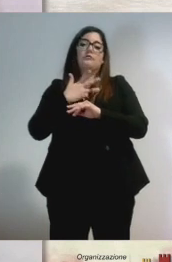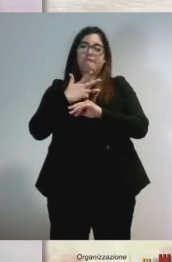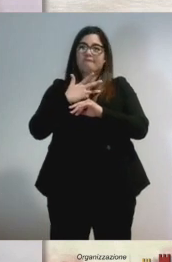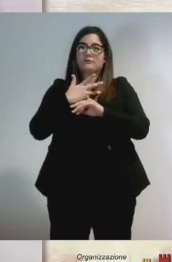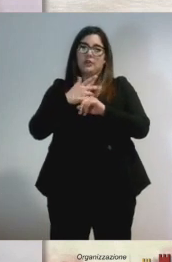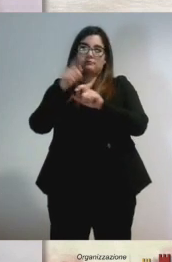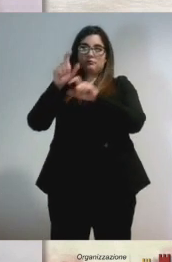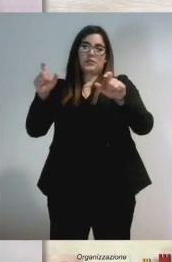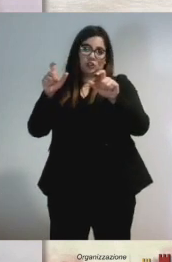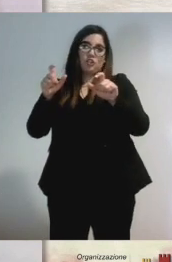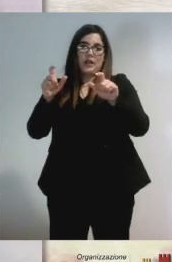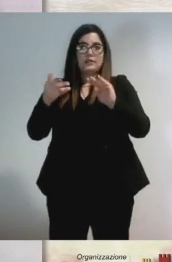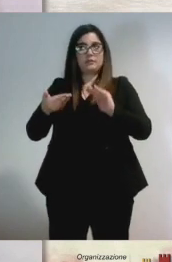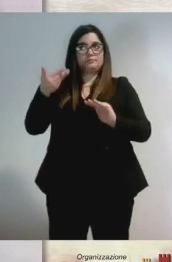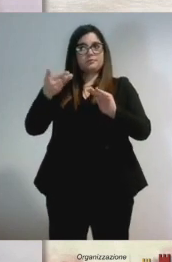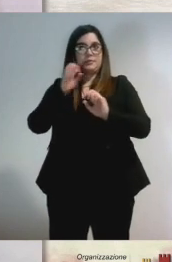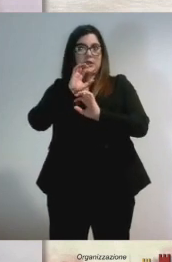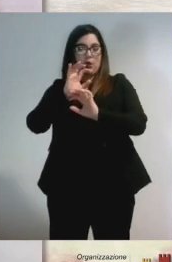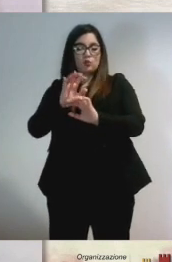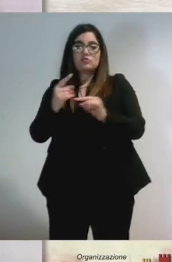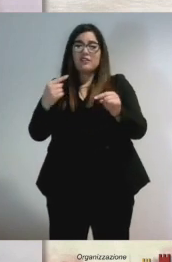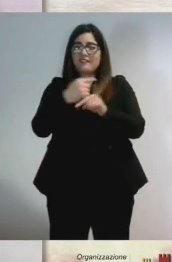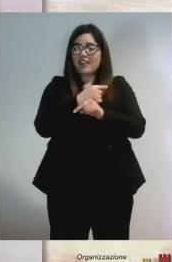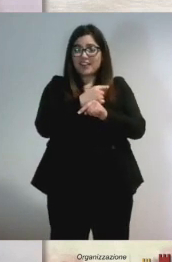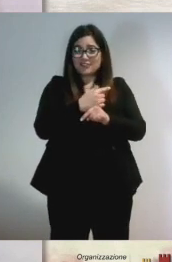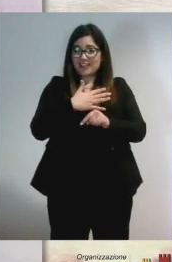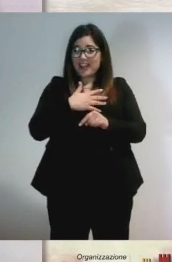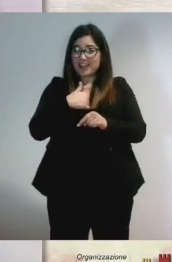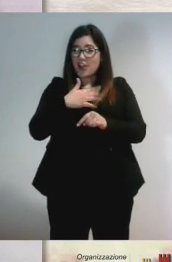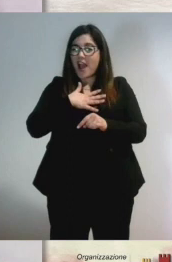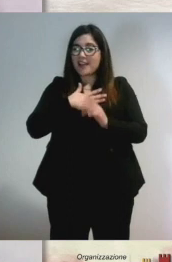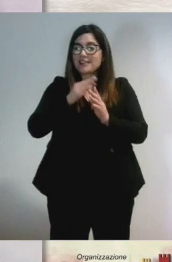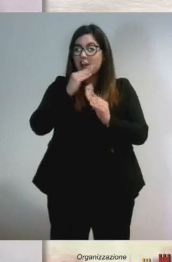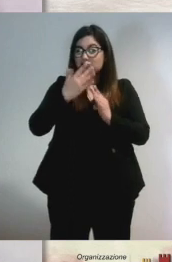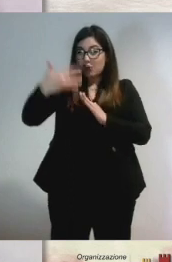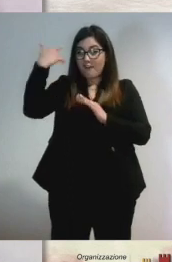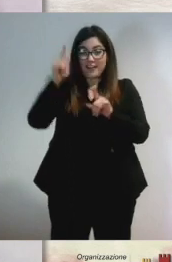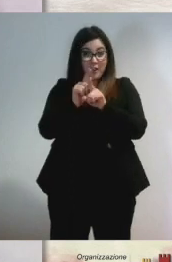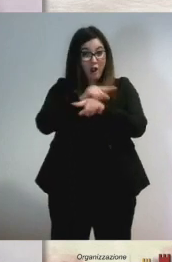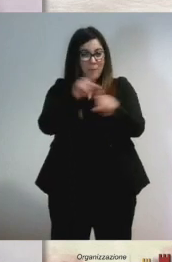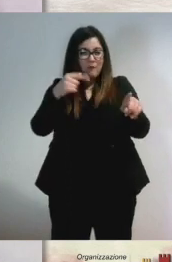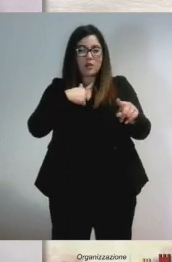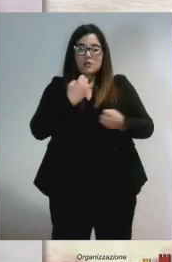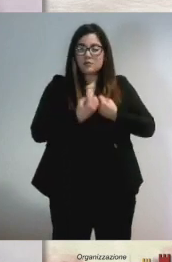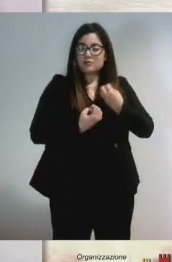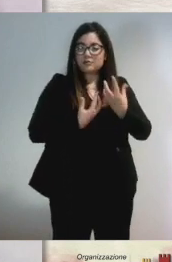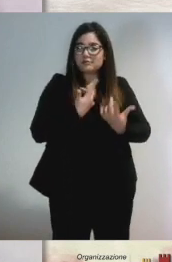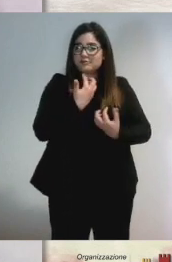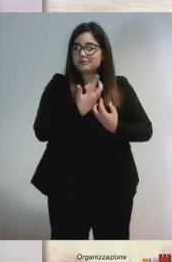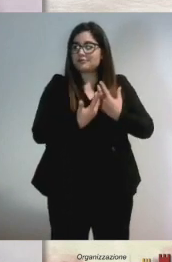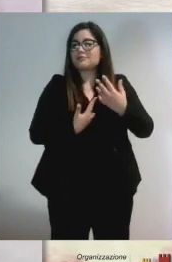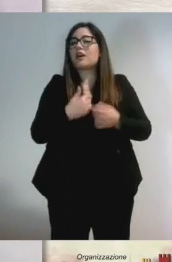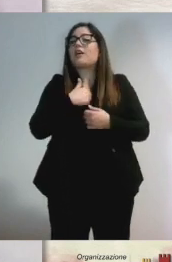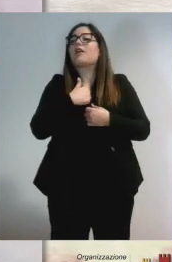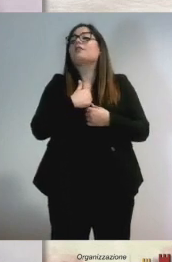a fare le denunce all'epoca quando avevo la vostra età avevo anche l'impulso no sentivo il fuoco dentro e un giorno l'ho